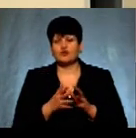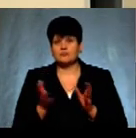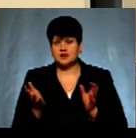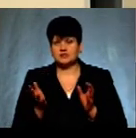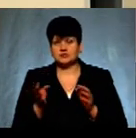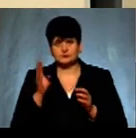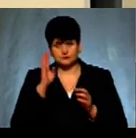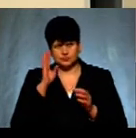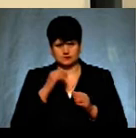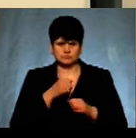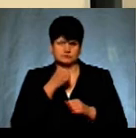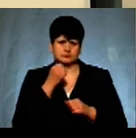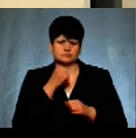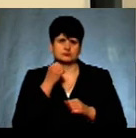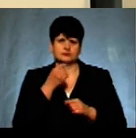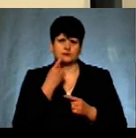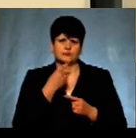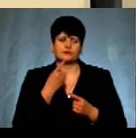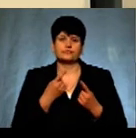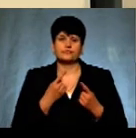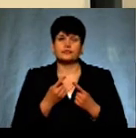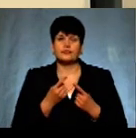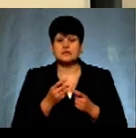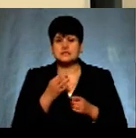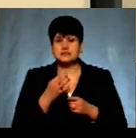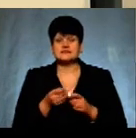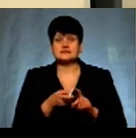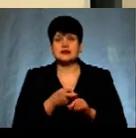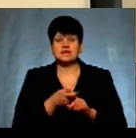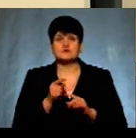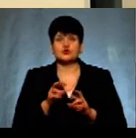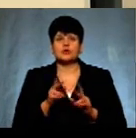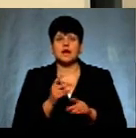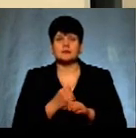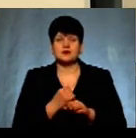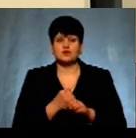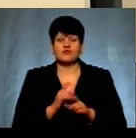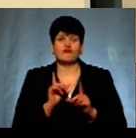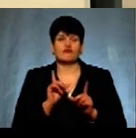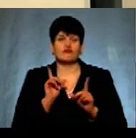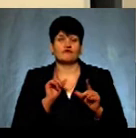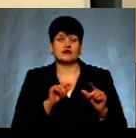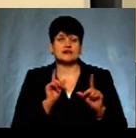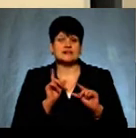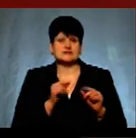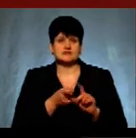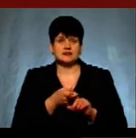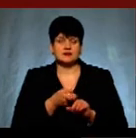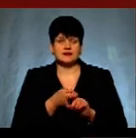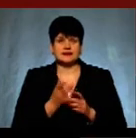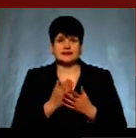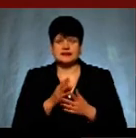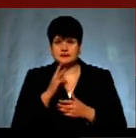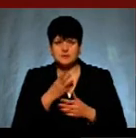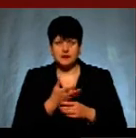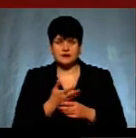Такий чоловік поважного вже віку цей водій. І, ну, сказав, залежить від того, як працюєш, від виїздів. Є такі зарплати